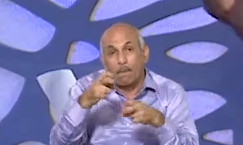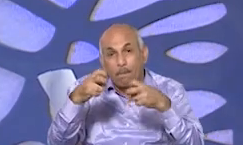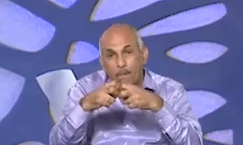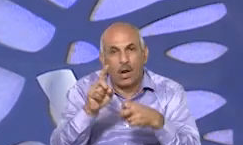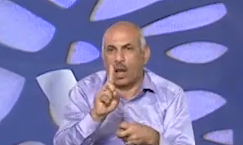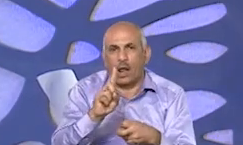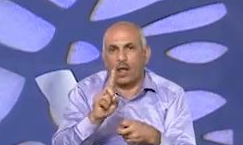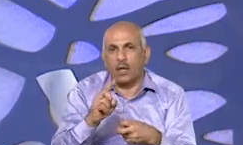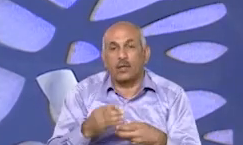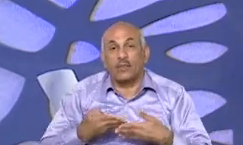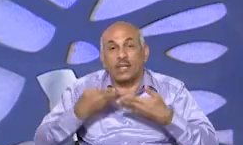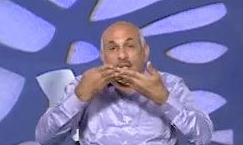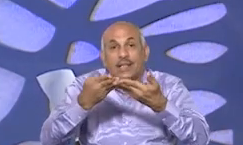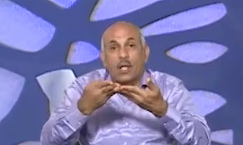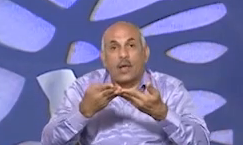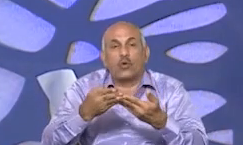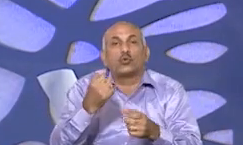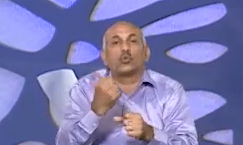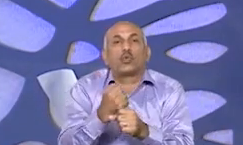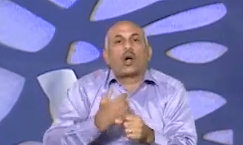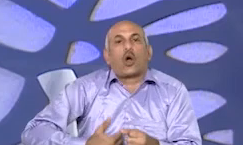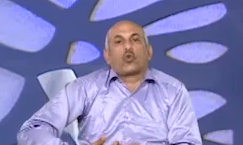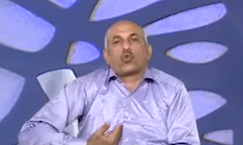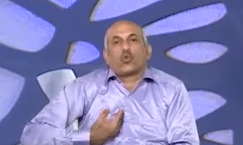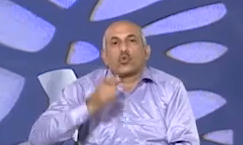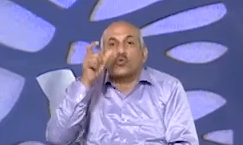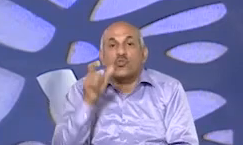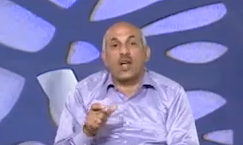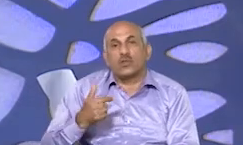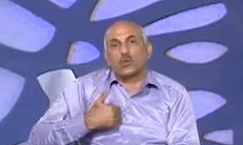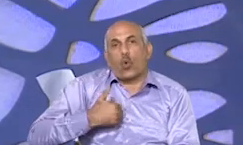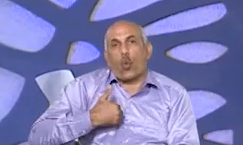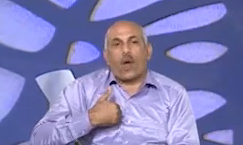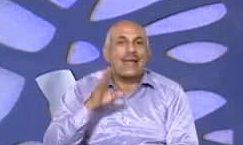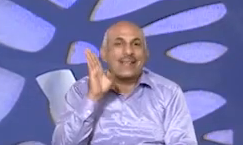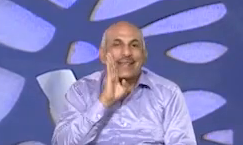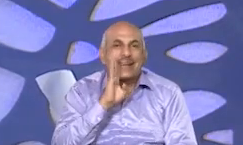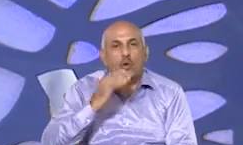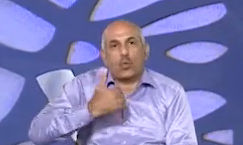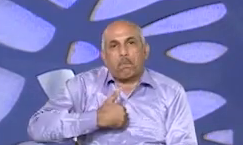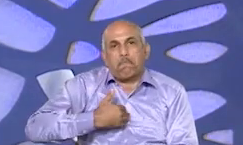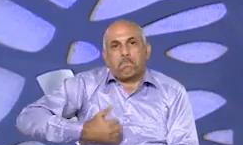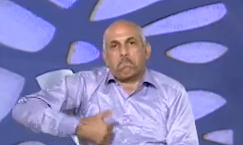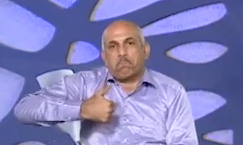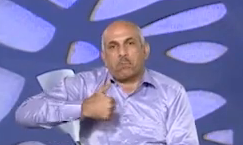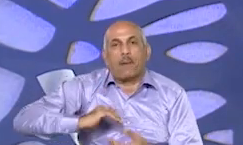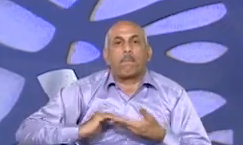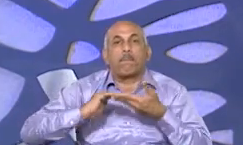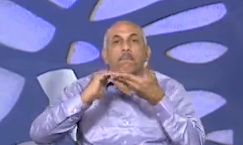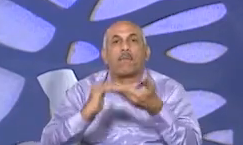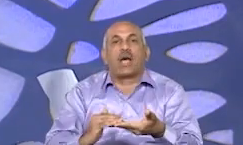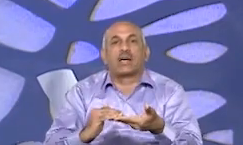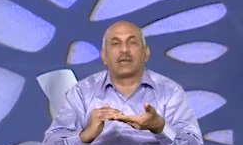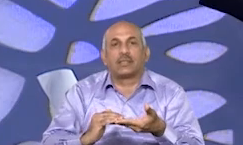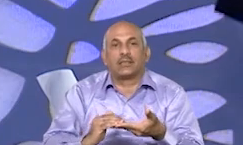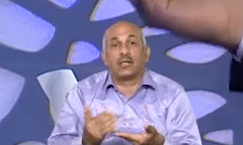معرض، ده بيطلع المنتج بتاعه ببساطه هو الشخص نفسه. تمام. فانا هبقى انا الشخص، انا مساعدتي ليه بتكون